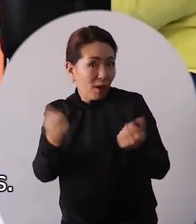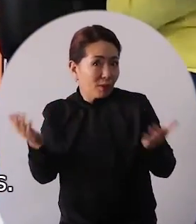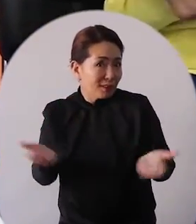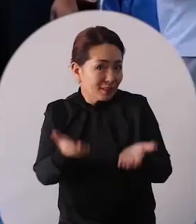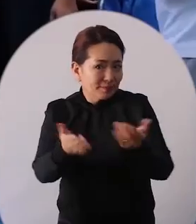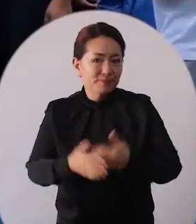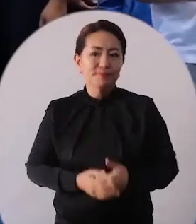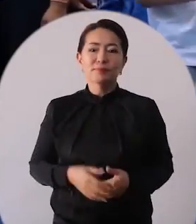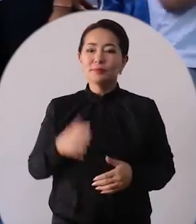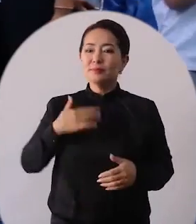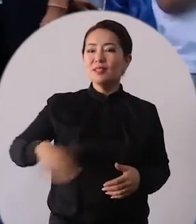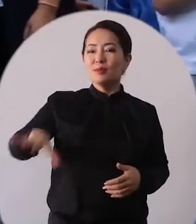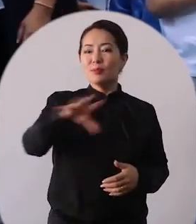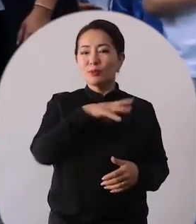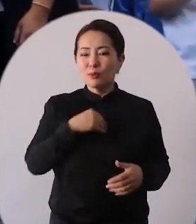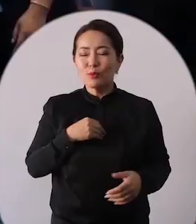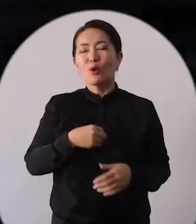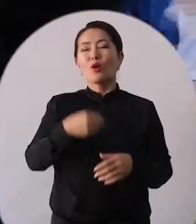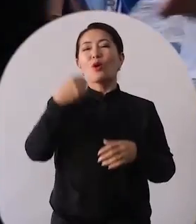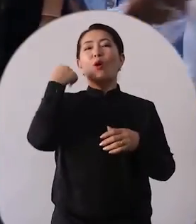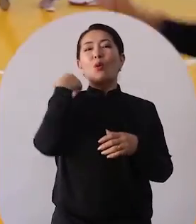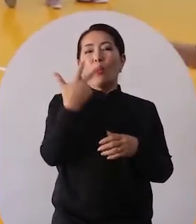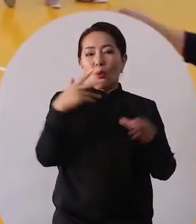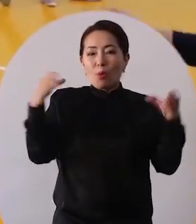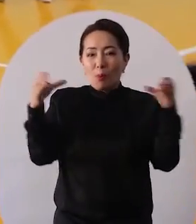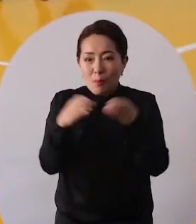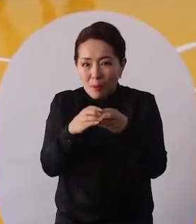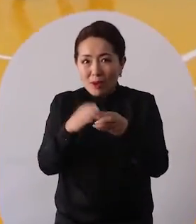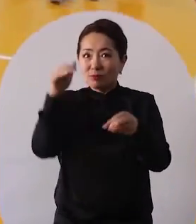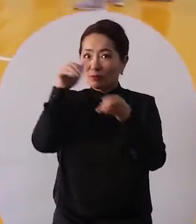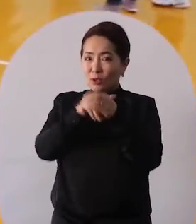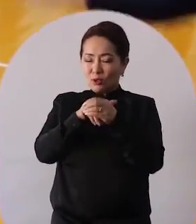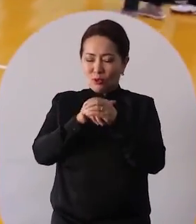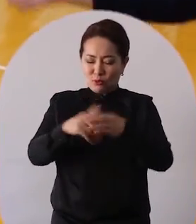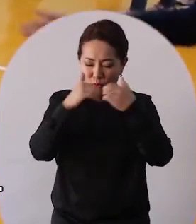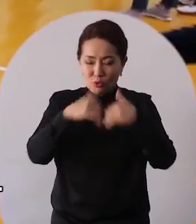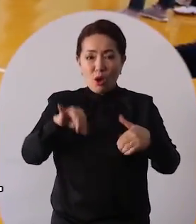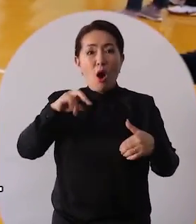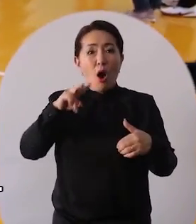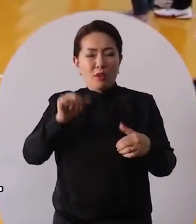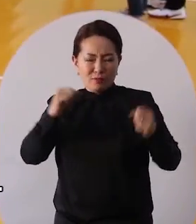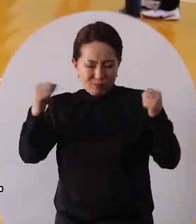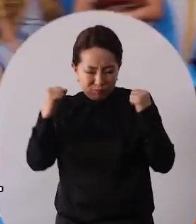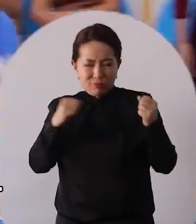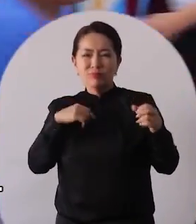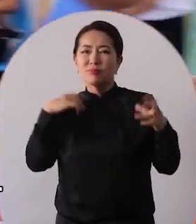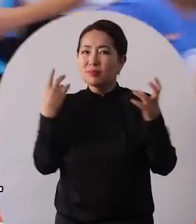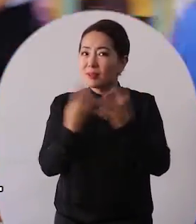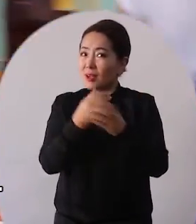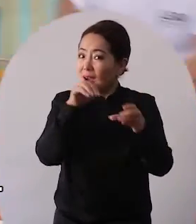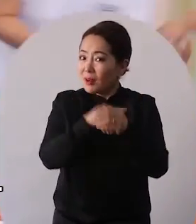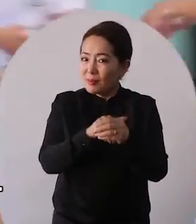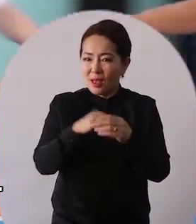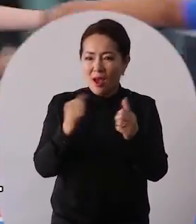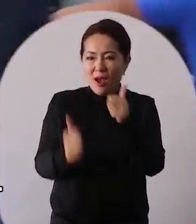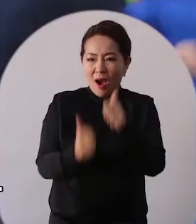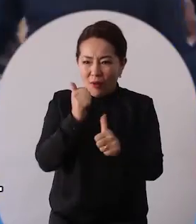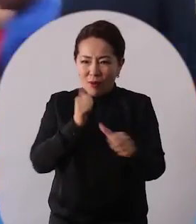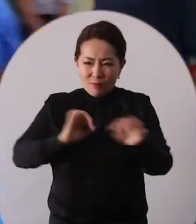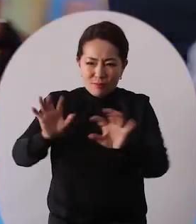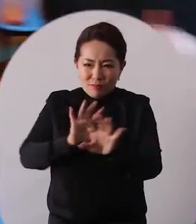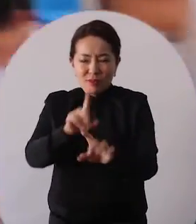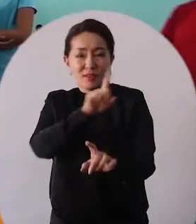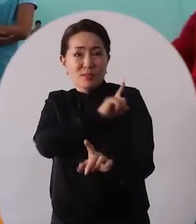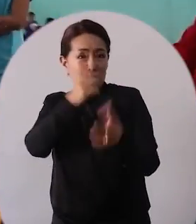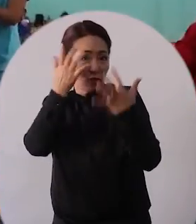байгаа. Бид бүхэн 3 баг хуваагдсан тусгай олимпийн тамирчин хүүхдүүдтэй хамтарч спорт тоглоом, авхаалт самбас орсон бөөхө